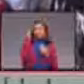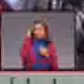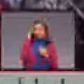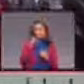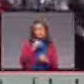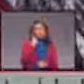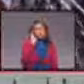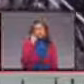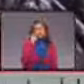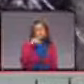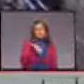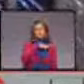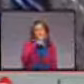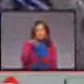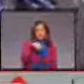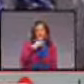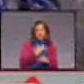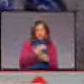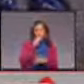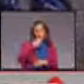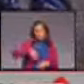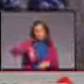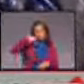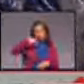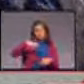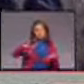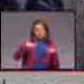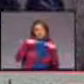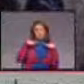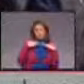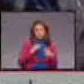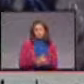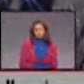من الناس على البطانية والكيس اللي تعطونا، ألف شكر.